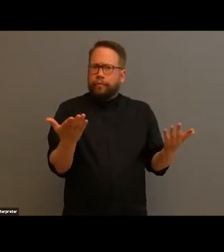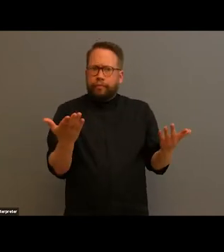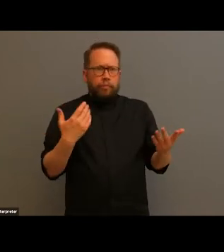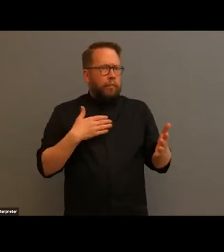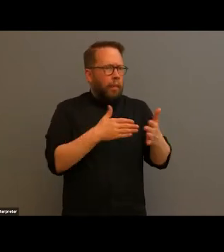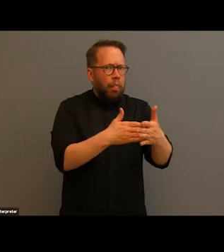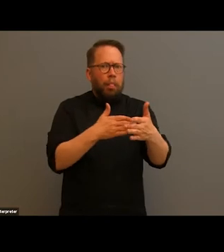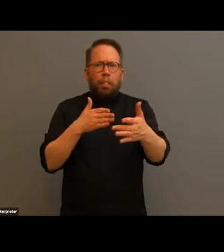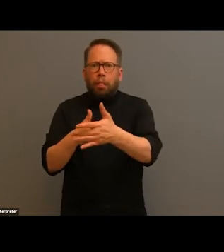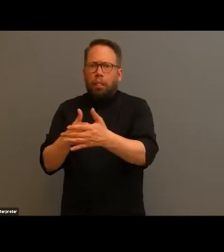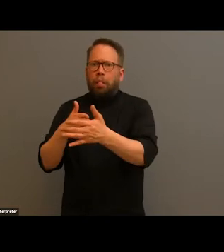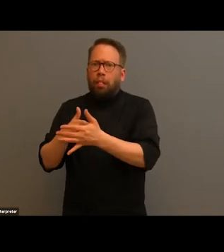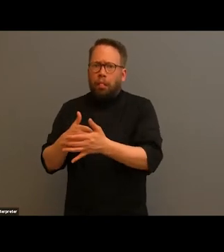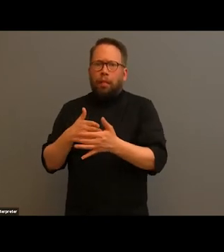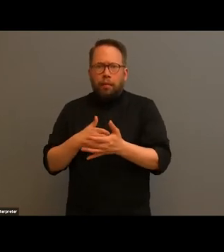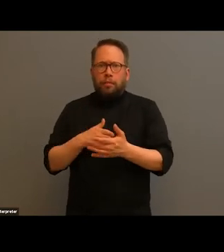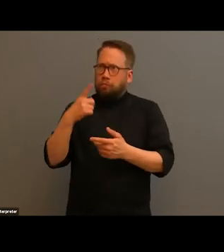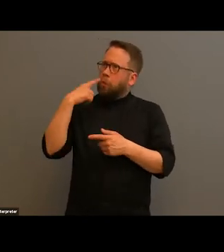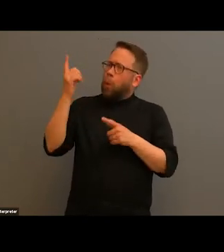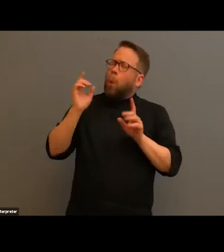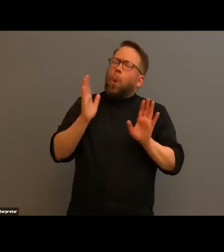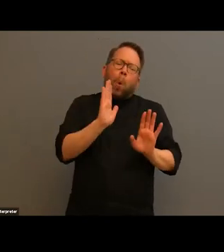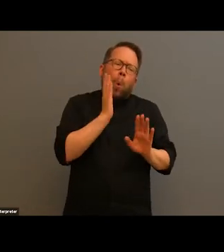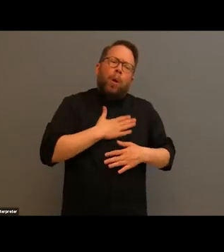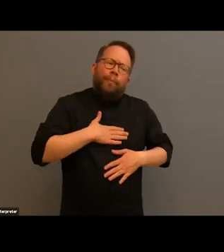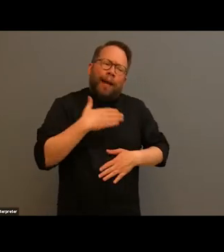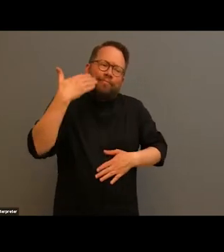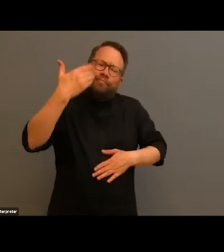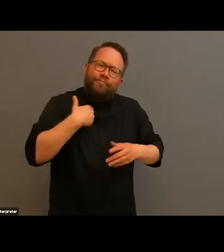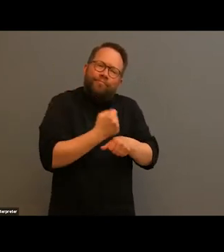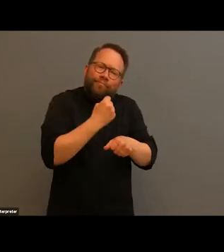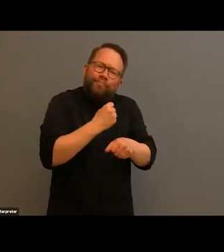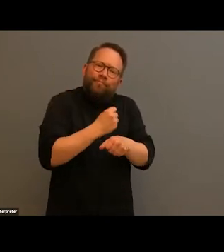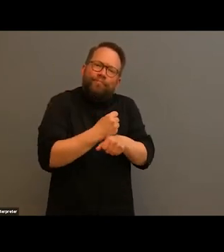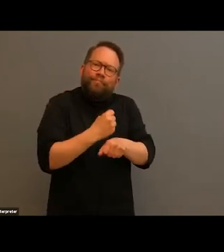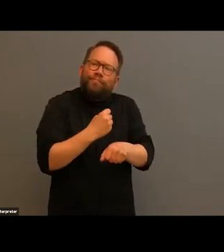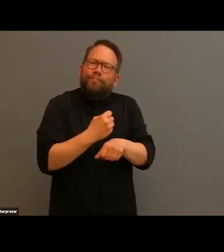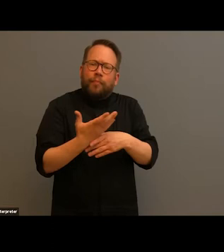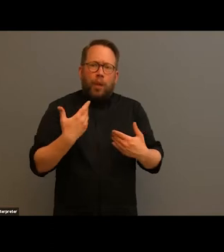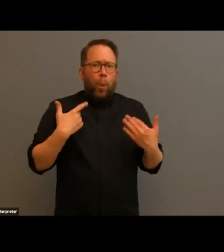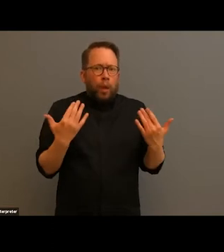ska fixa det och lite så, men det hände ingenting. Så att till sist så blev pappa